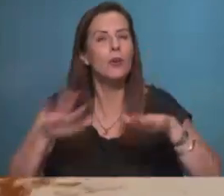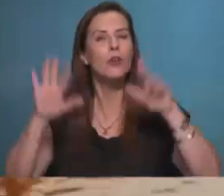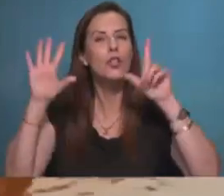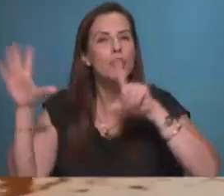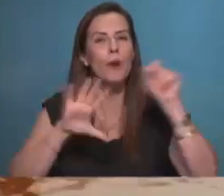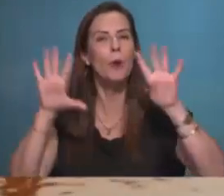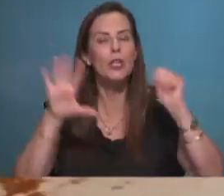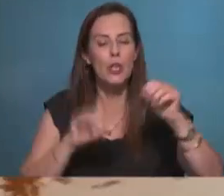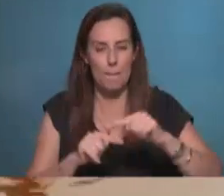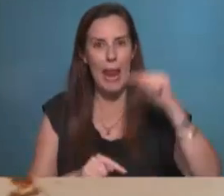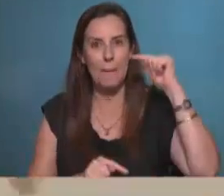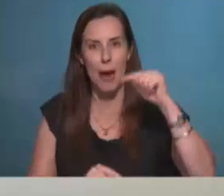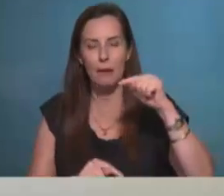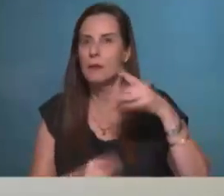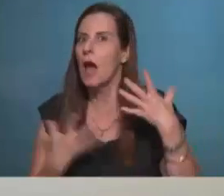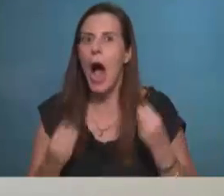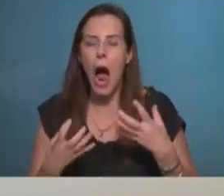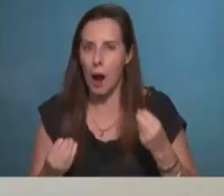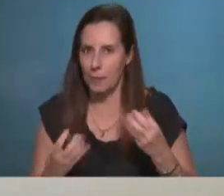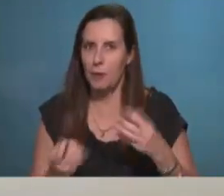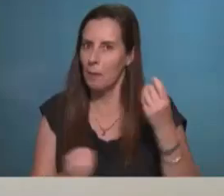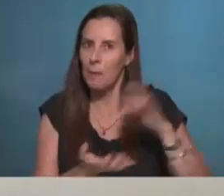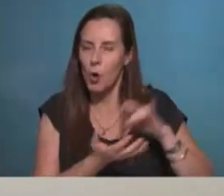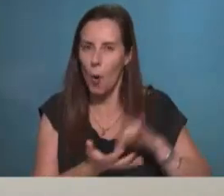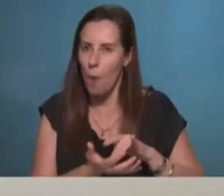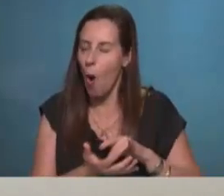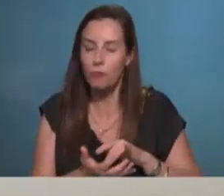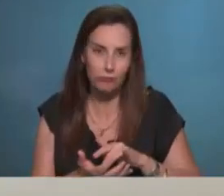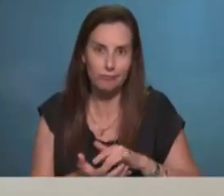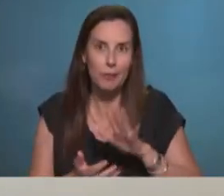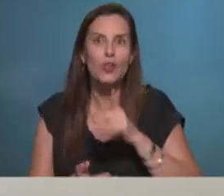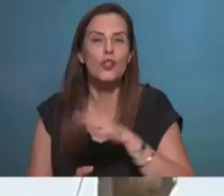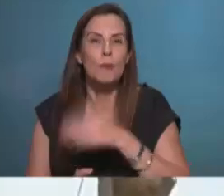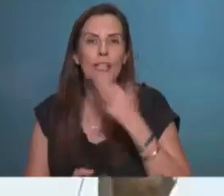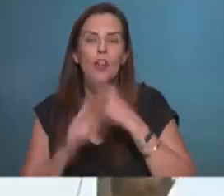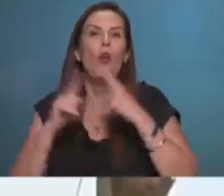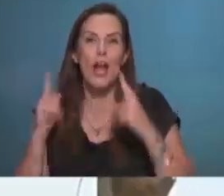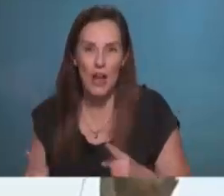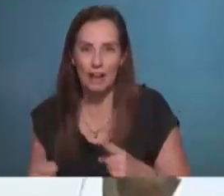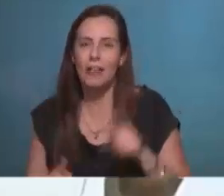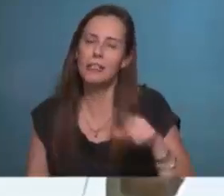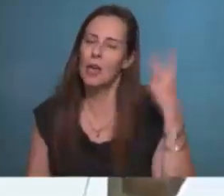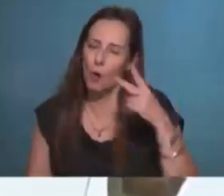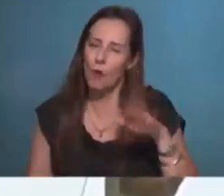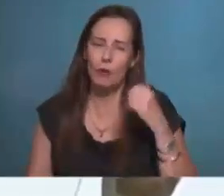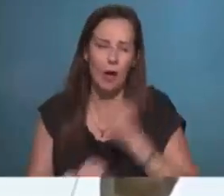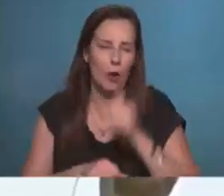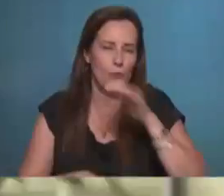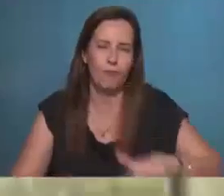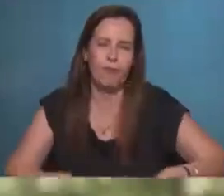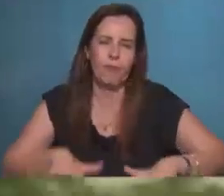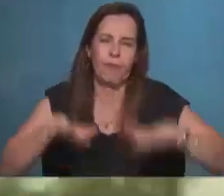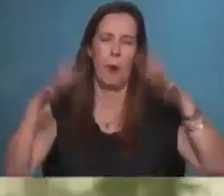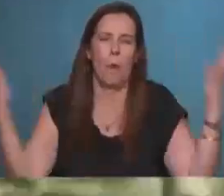790 מילימטרים, זו כמות אדירה בהרבה מאוד מקומות בארץ, זו הכמות שיורדת במהלך כל השנה, זה כמובן גרם לשיטפונות, מפולות,